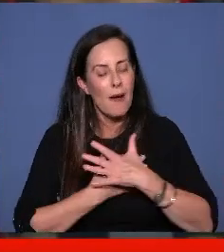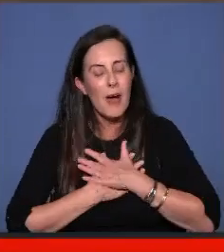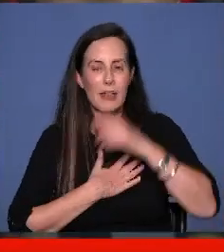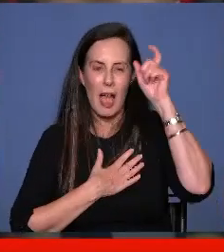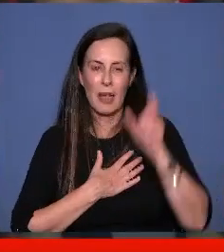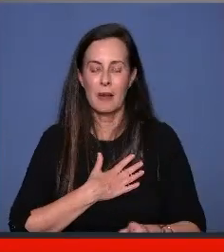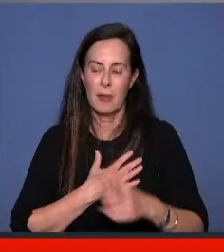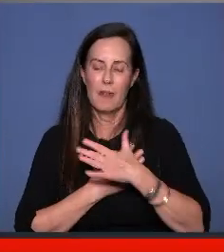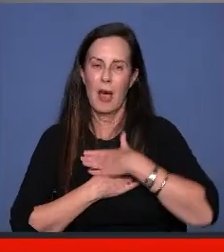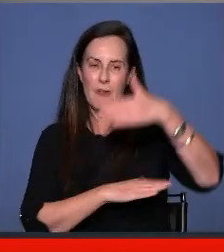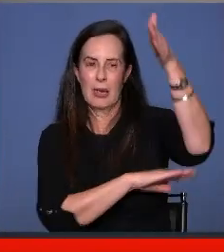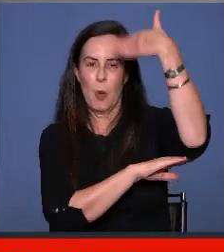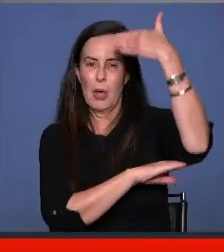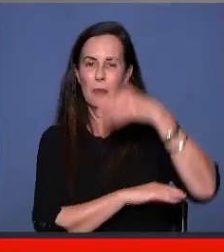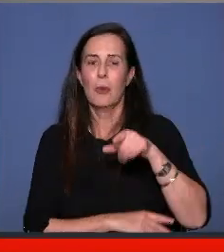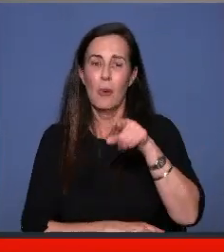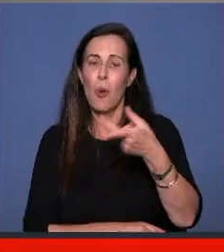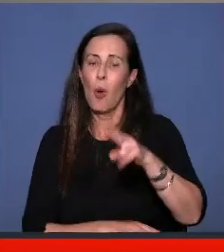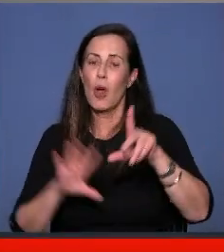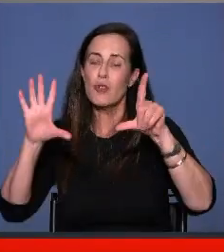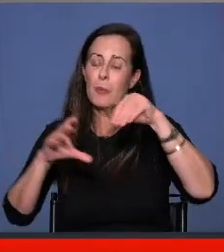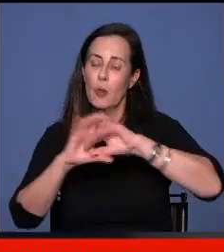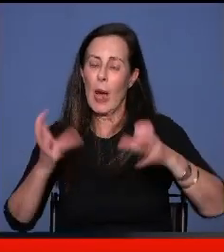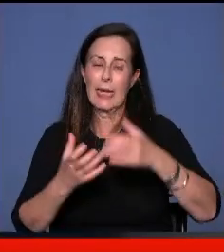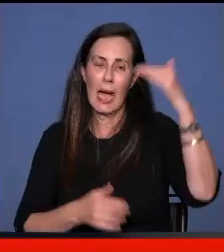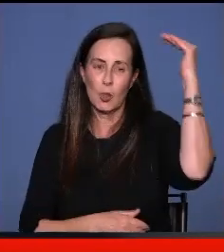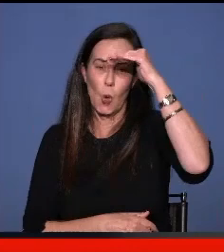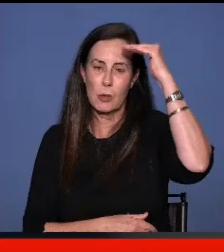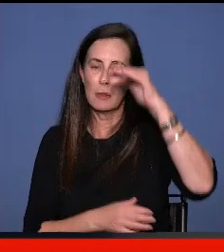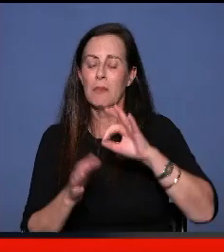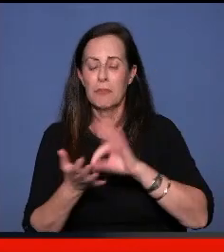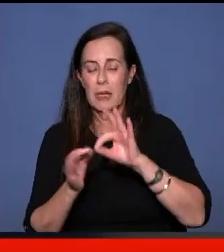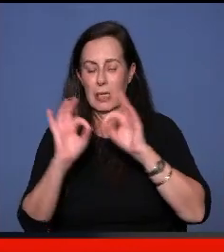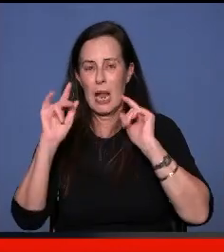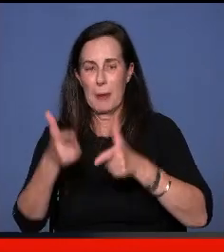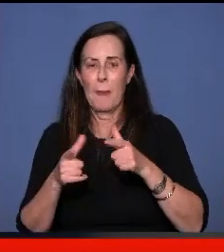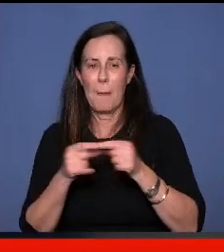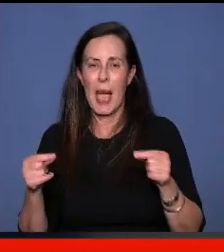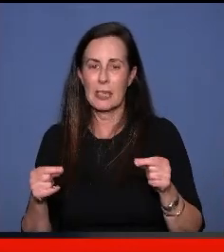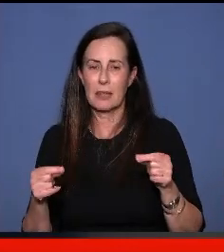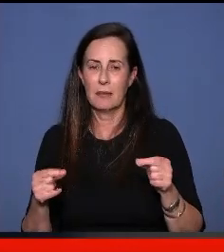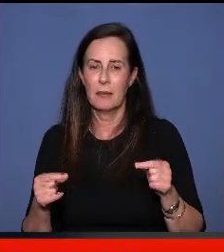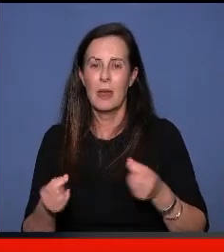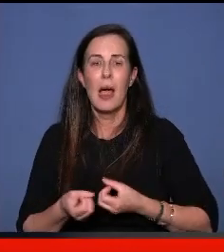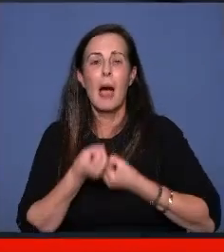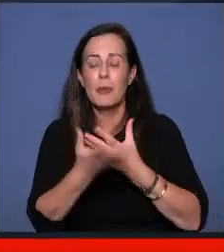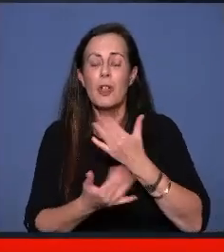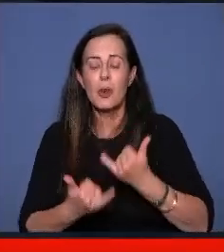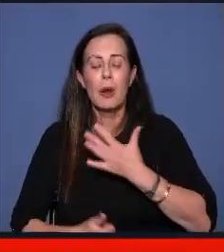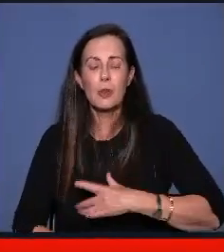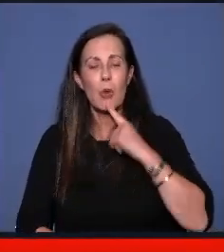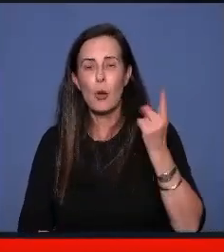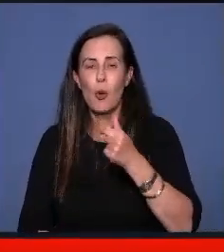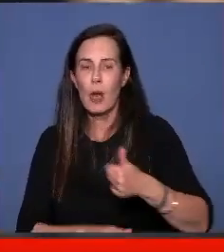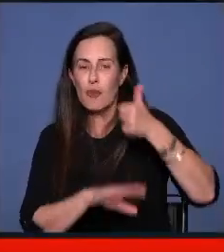האדם והמולדת. סופיאן הוא הרוג השביעי של העדה הדרוזית מאז פרצה המלחמה בעזה. המסר שרצו להעביר ראשי העדה